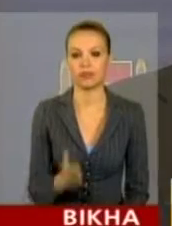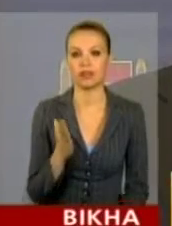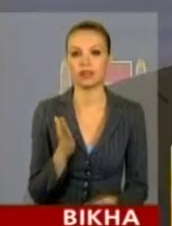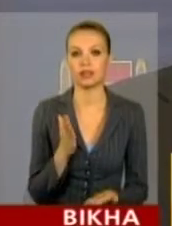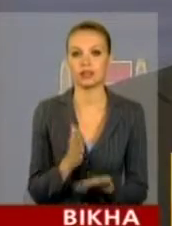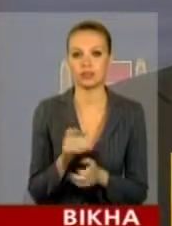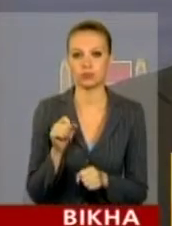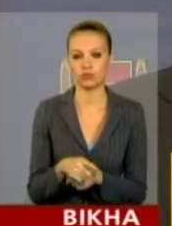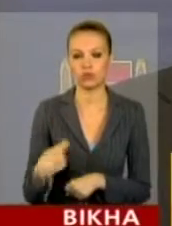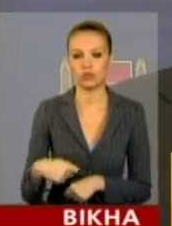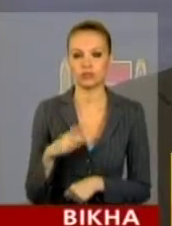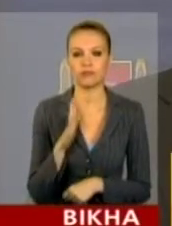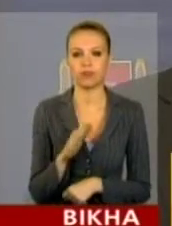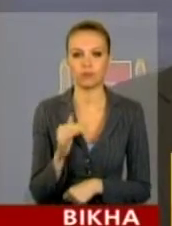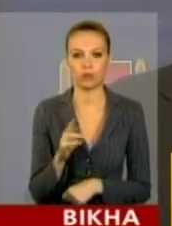президента